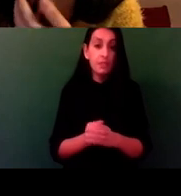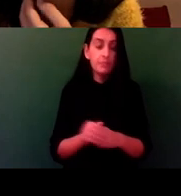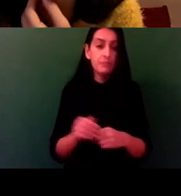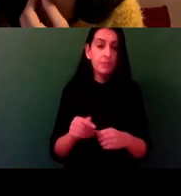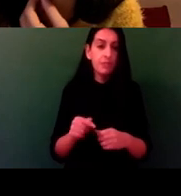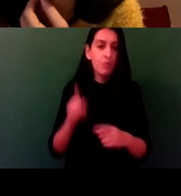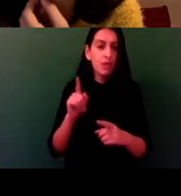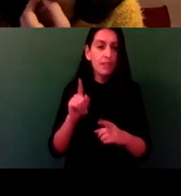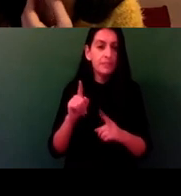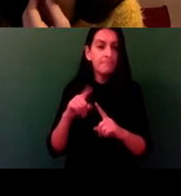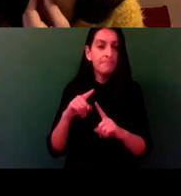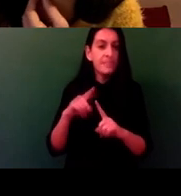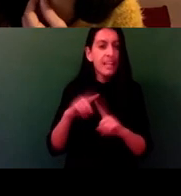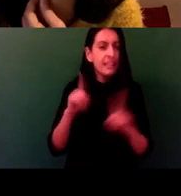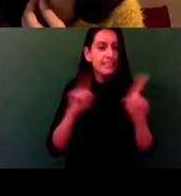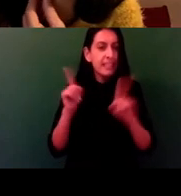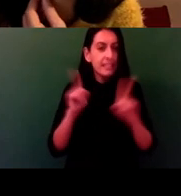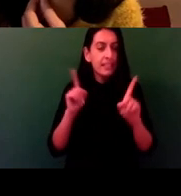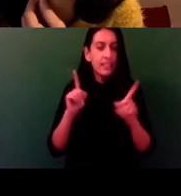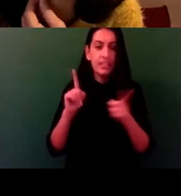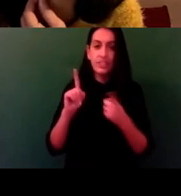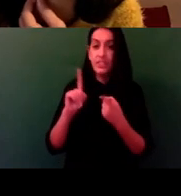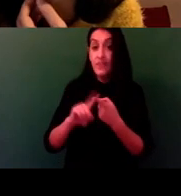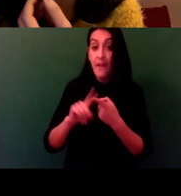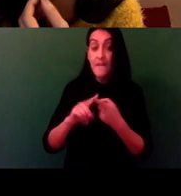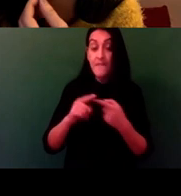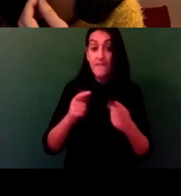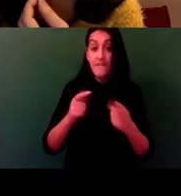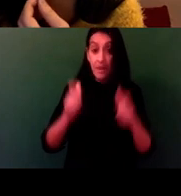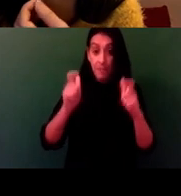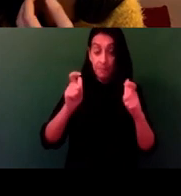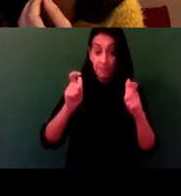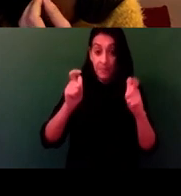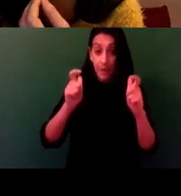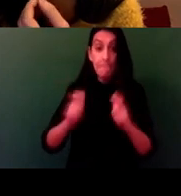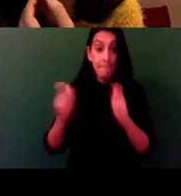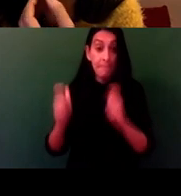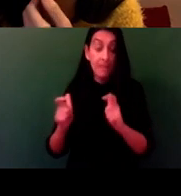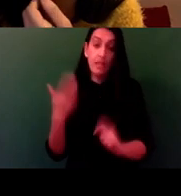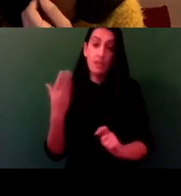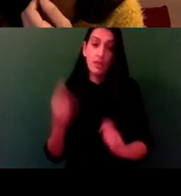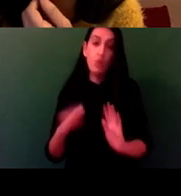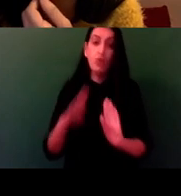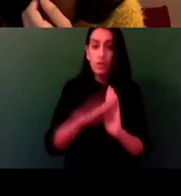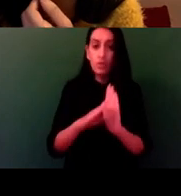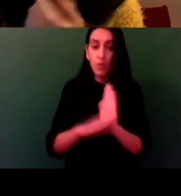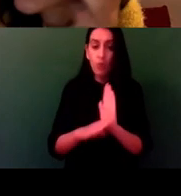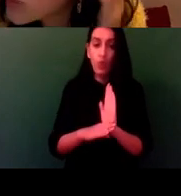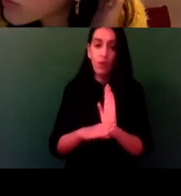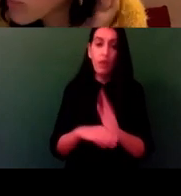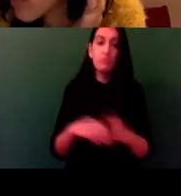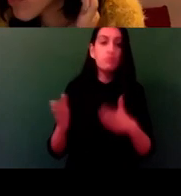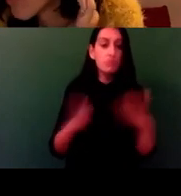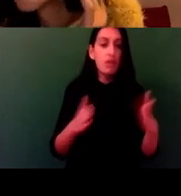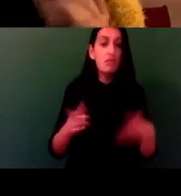tabii dijital ve sahada olan, uygulanan yöntemler arasında illaki nitelik farkı da oluyor.